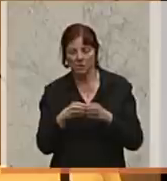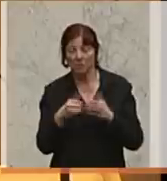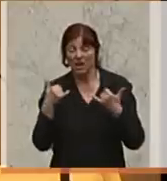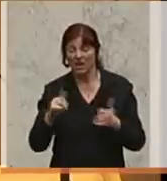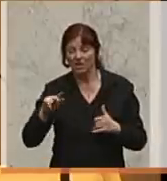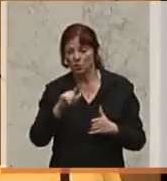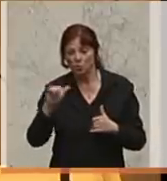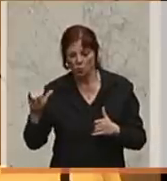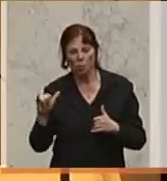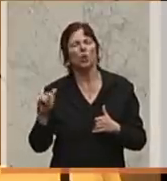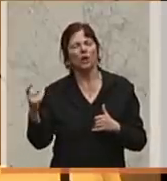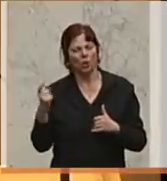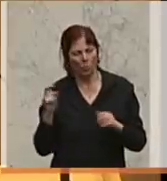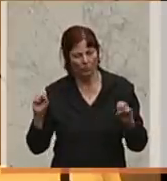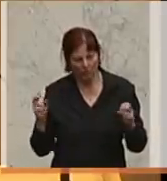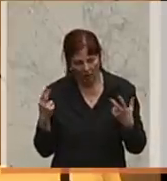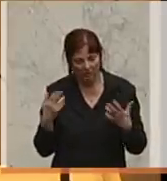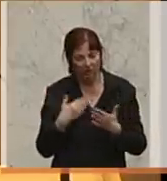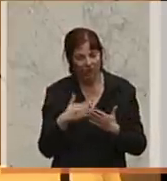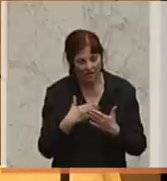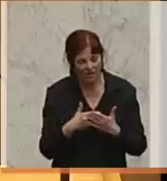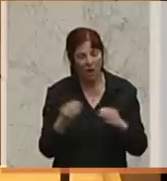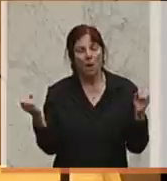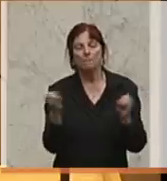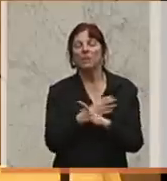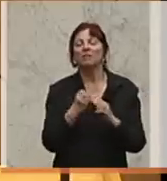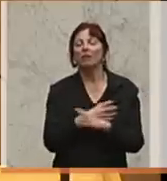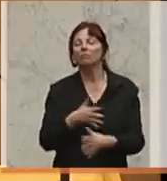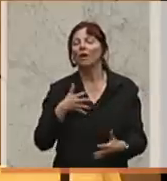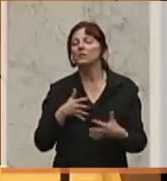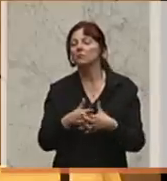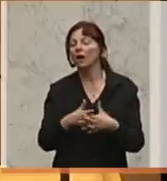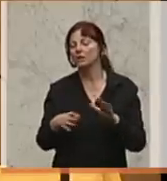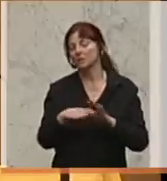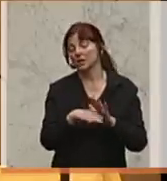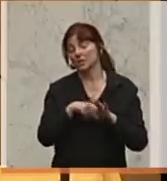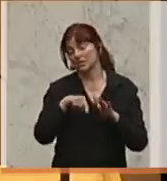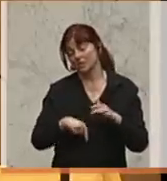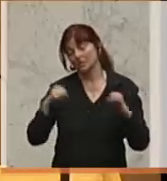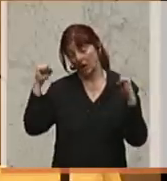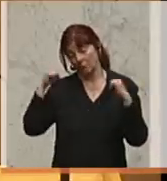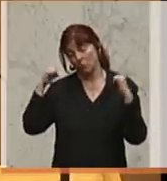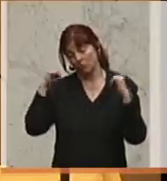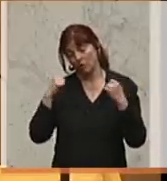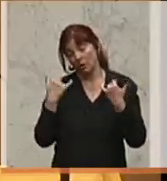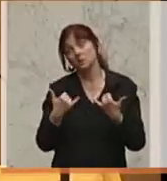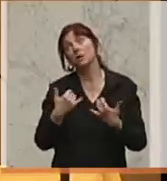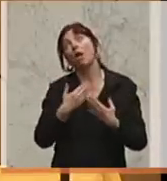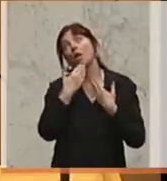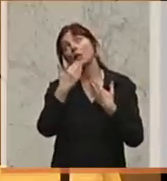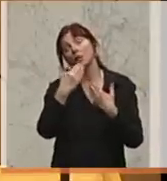ein Medientransparenzgesetz, Gott sei Dank, haben werden in dieser Republik, das genaue Richtlinien